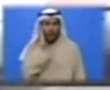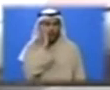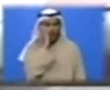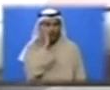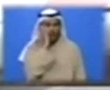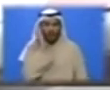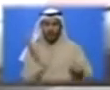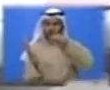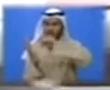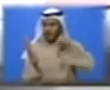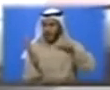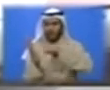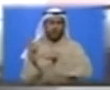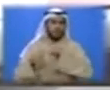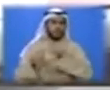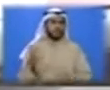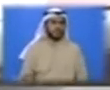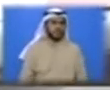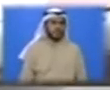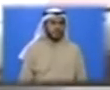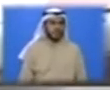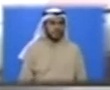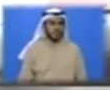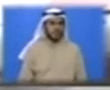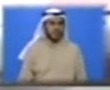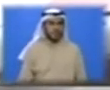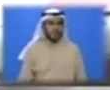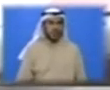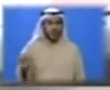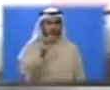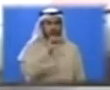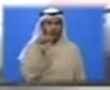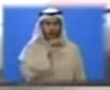قيادة السيارة بالهاتف تسبب كل الحوادث، منها يستخدم